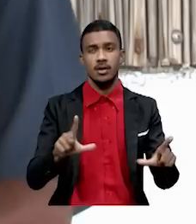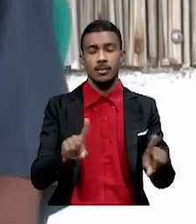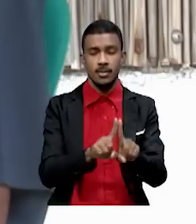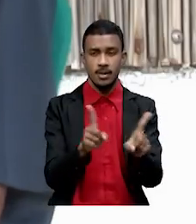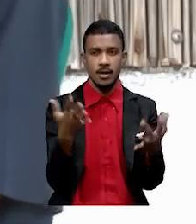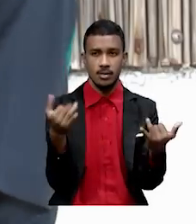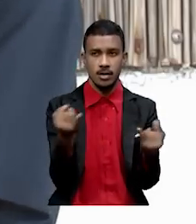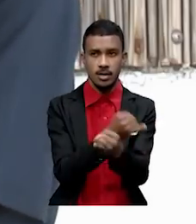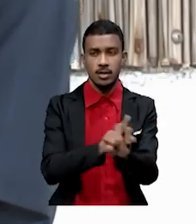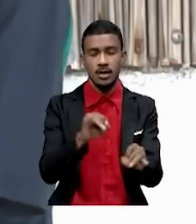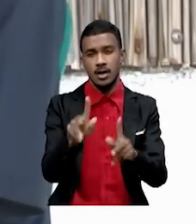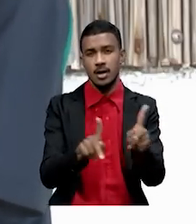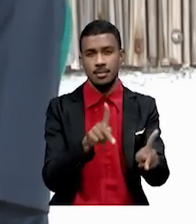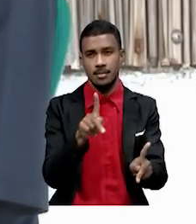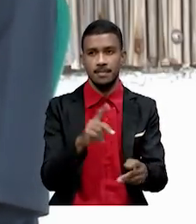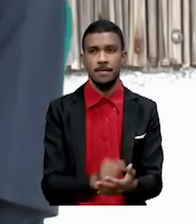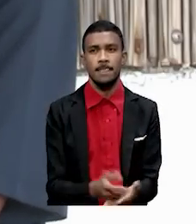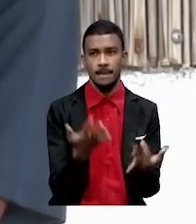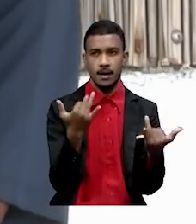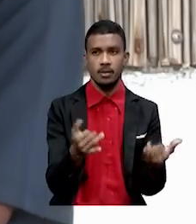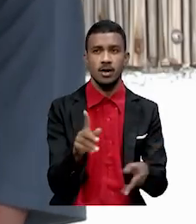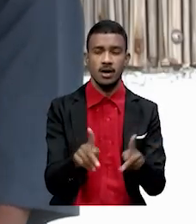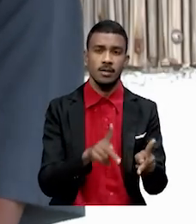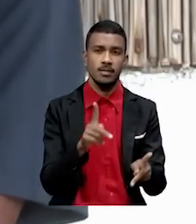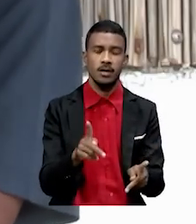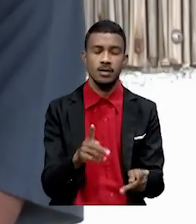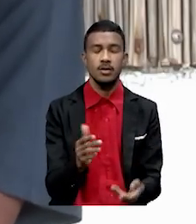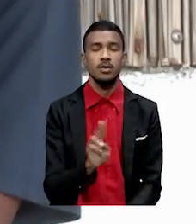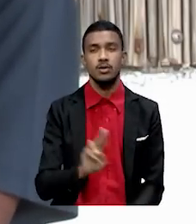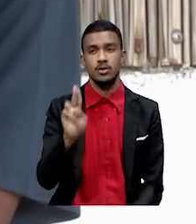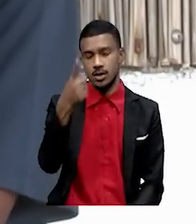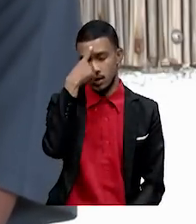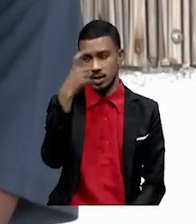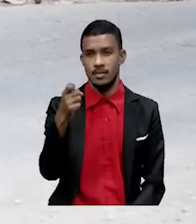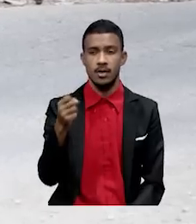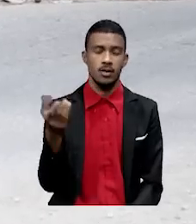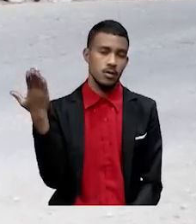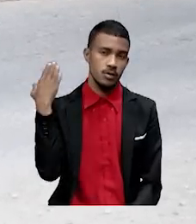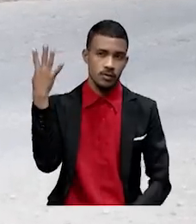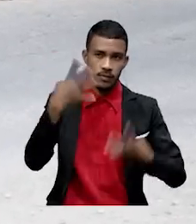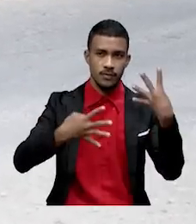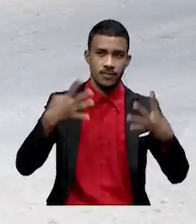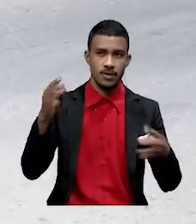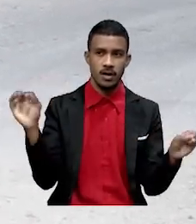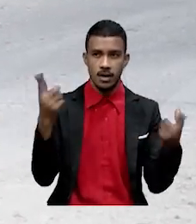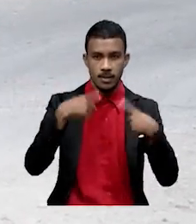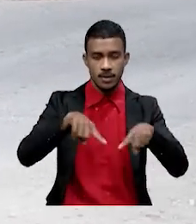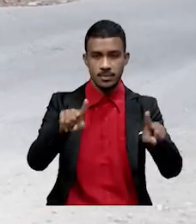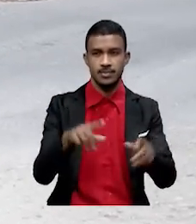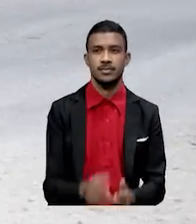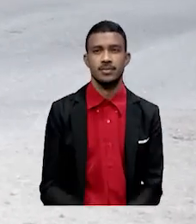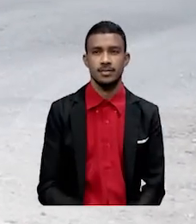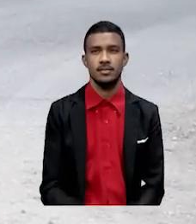ita ema be agor ema ma aproveta ita be uluk elaran pun besar ita ita labal bot tidak